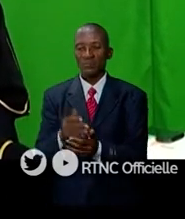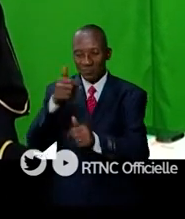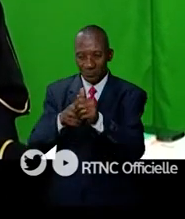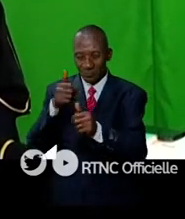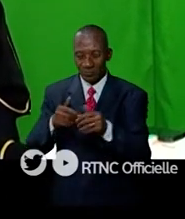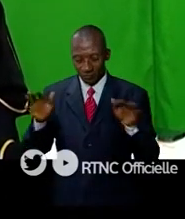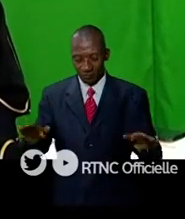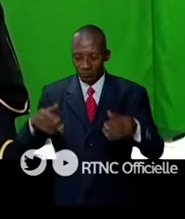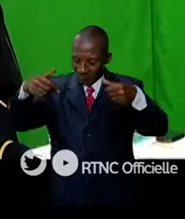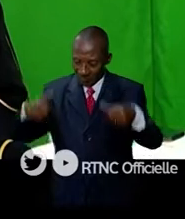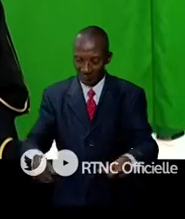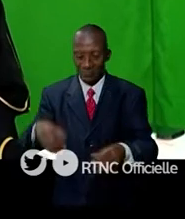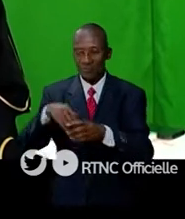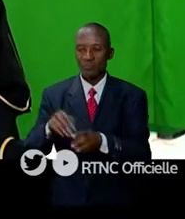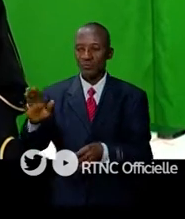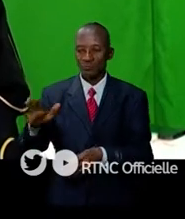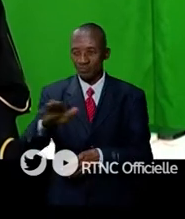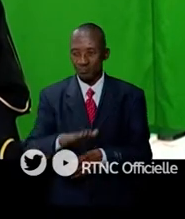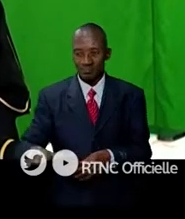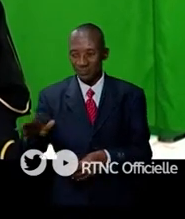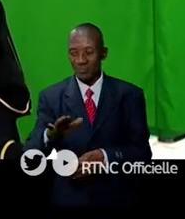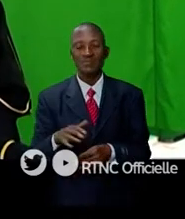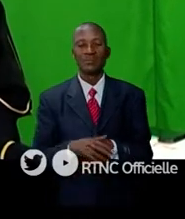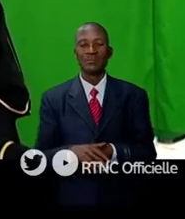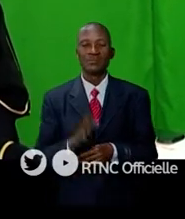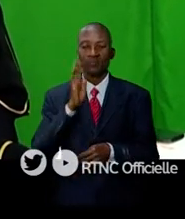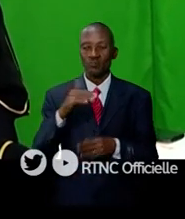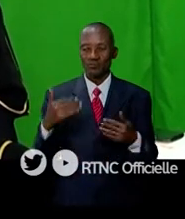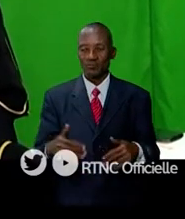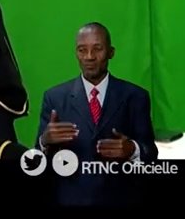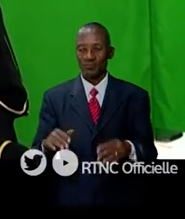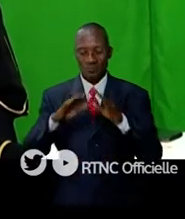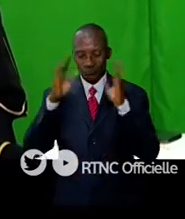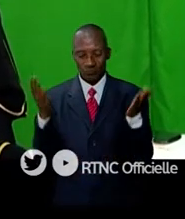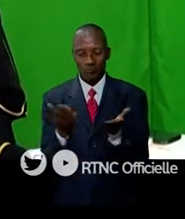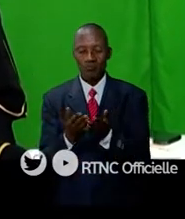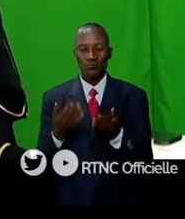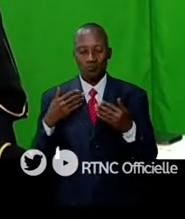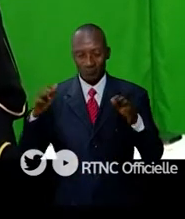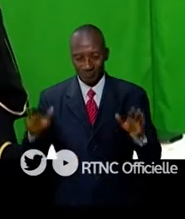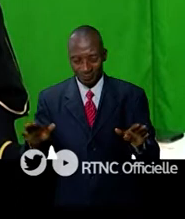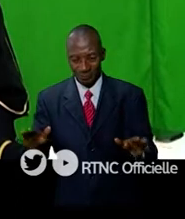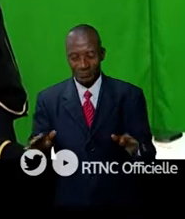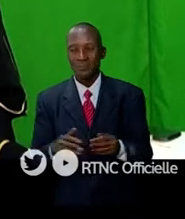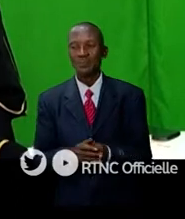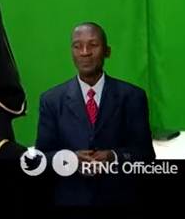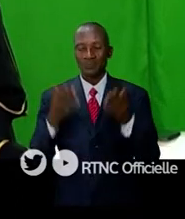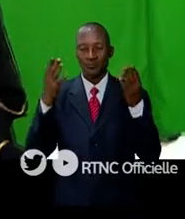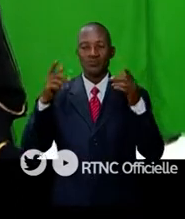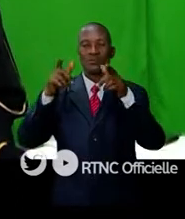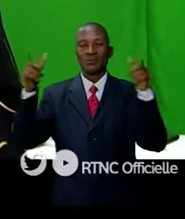dans le monde entier. Inch'Allah. Allahu Akbar, Dieu est plus grand. Allahu Akbar, Dieu est plus